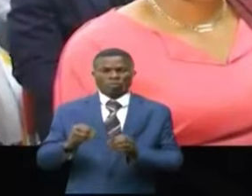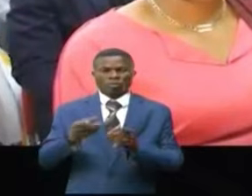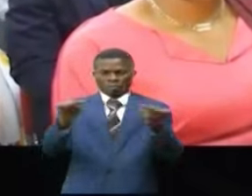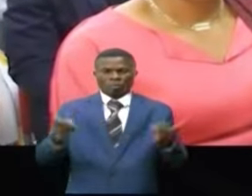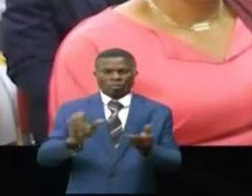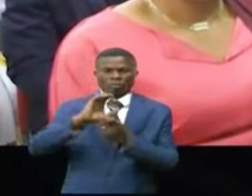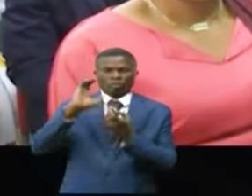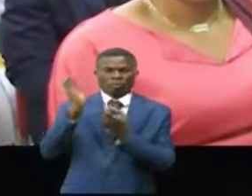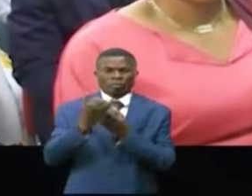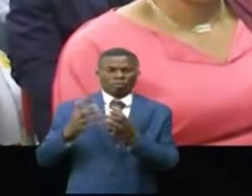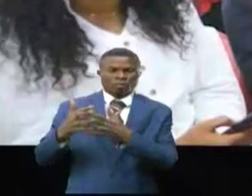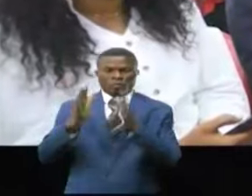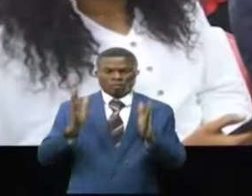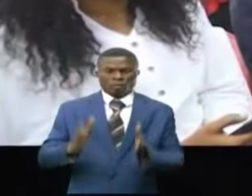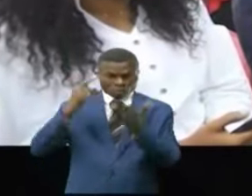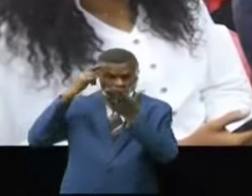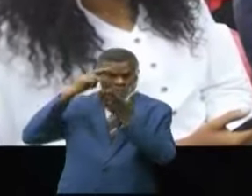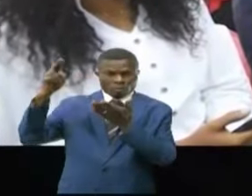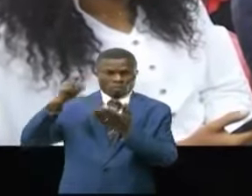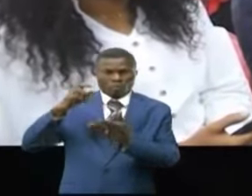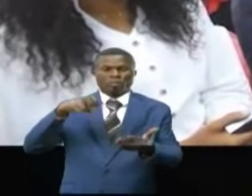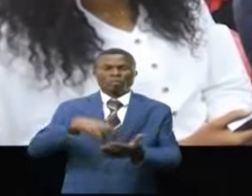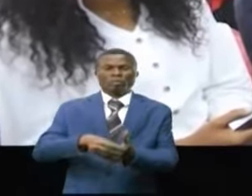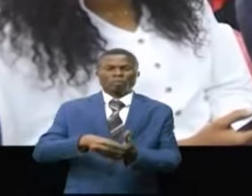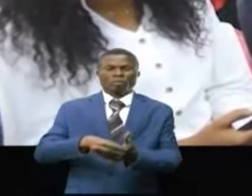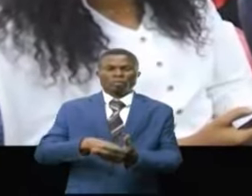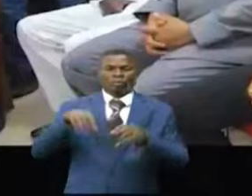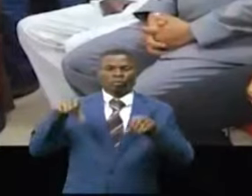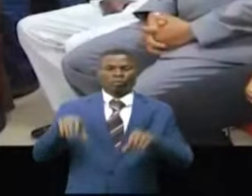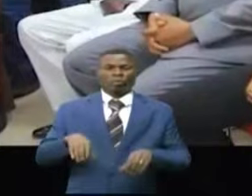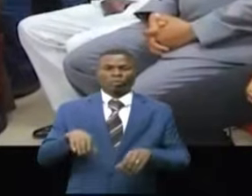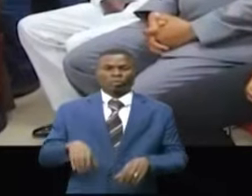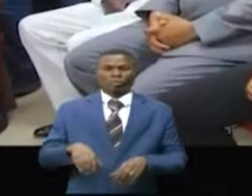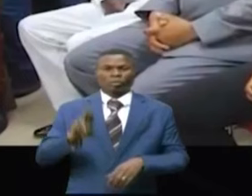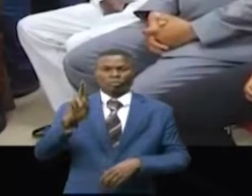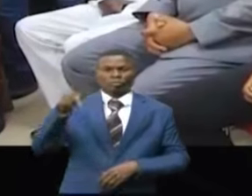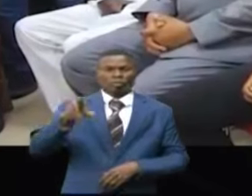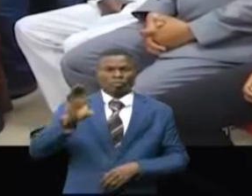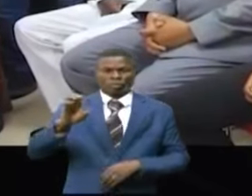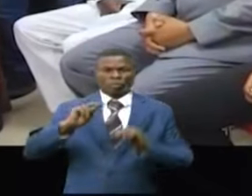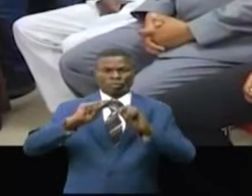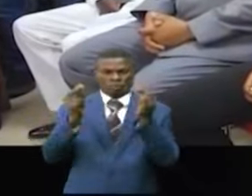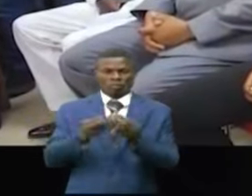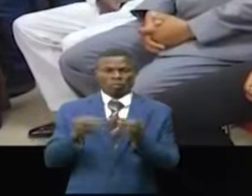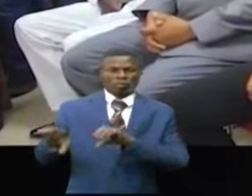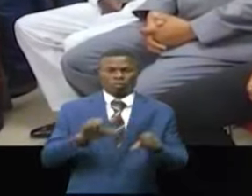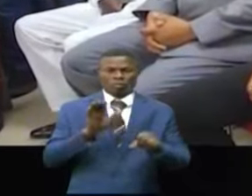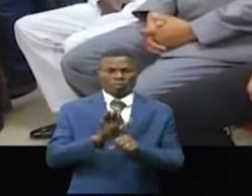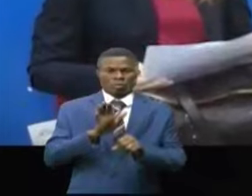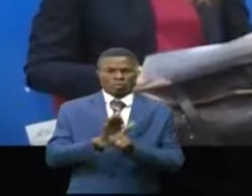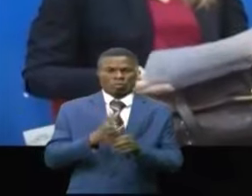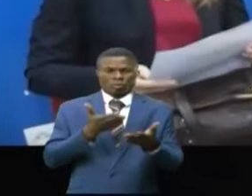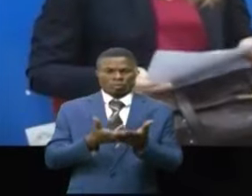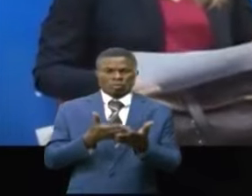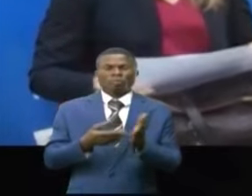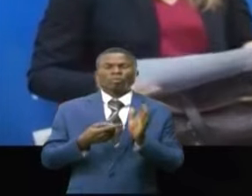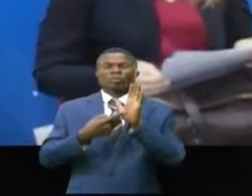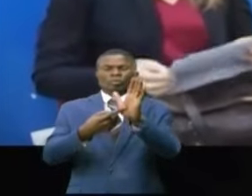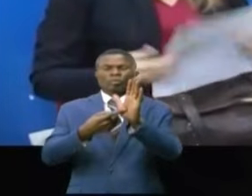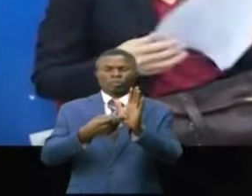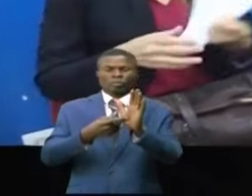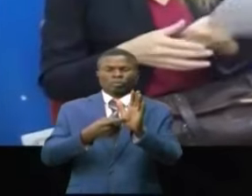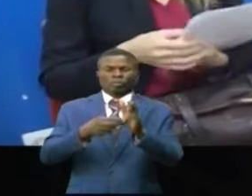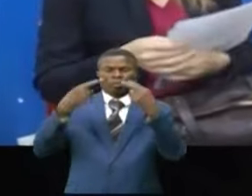culturel américain de l'université protestante au Congo. C'est une série d'activités civiques qui vise à